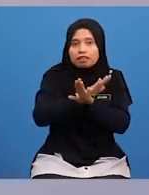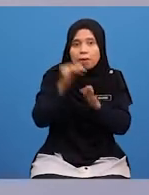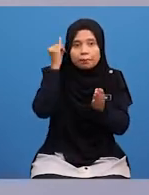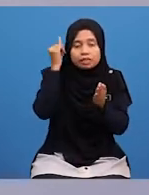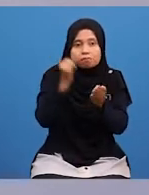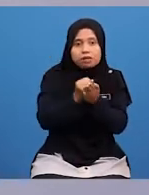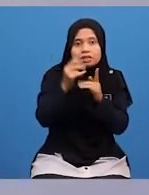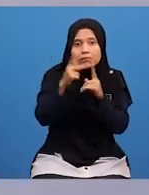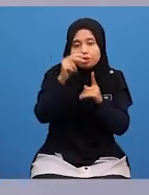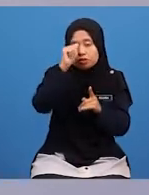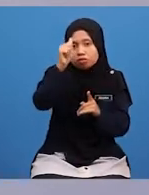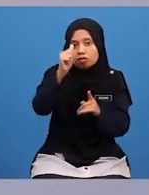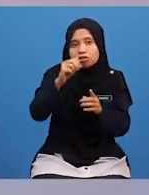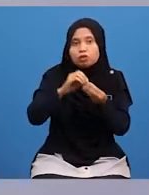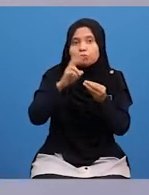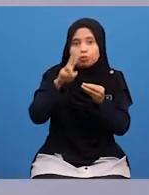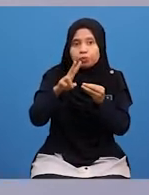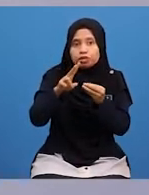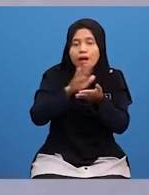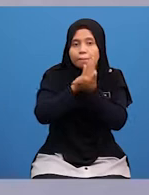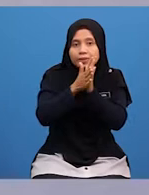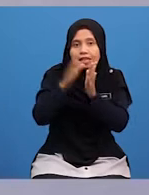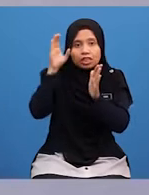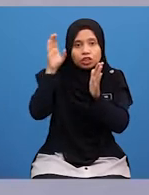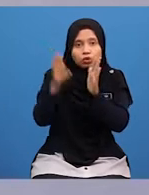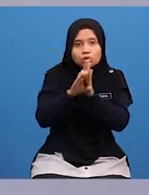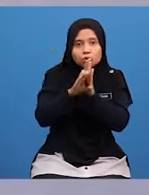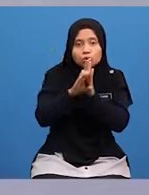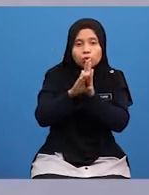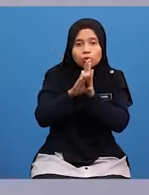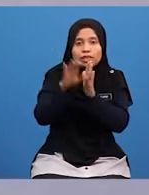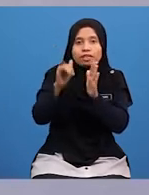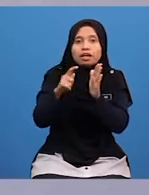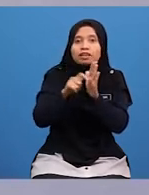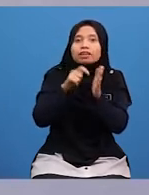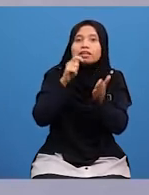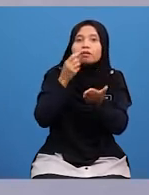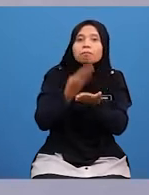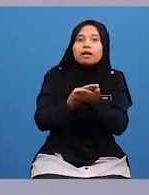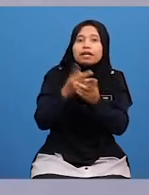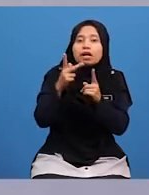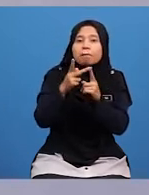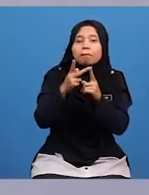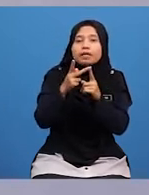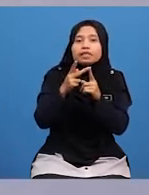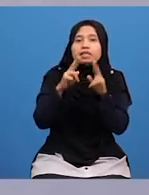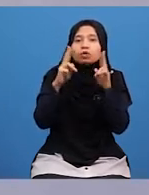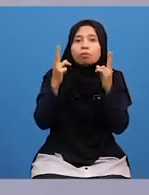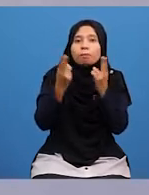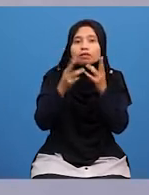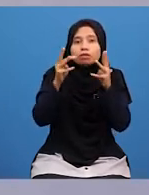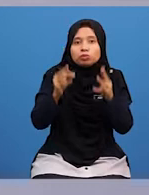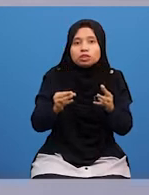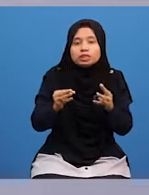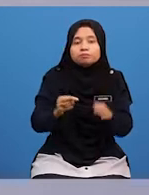SWT. Kedua, menjadi contoh tauladan yang terbaik kepada umat manusia